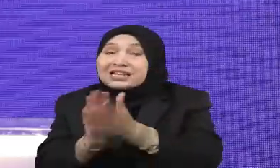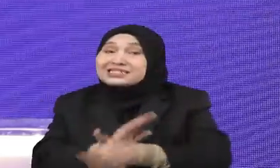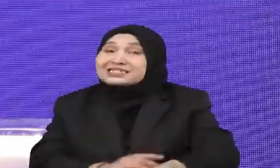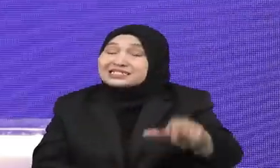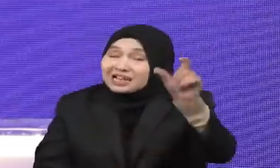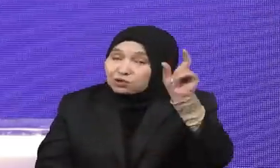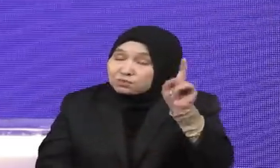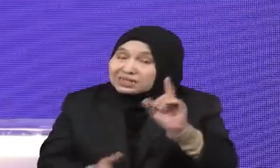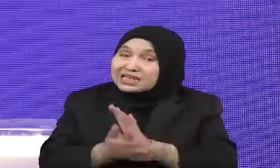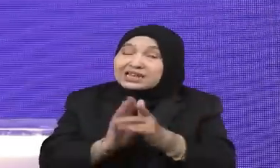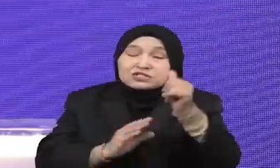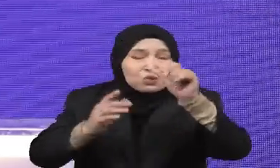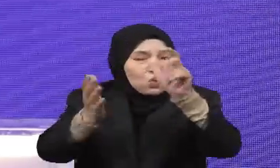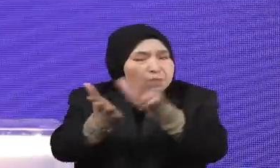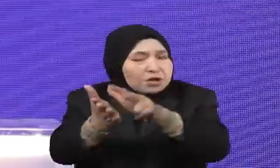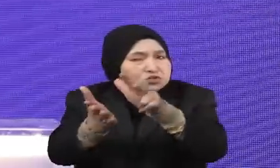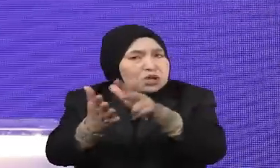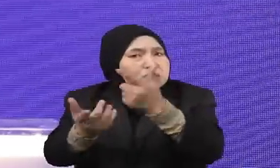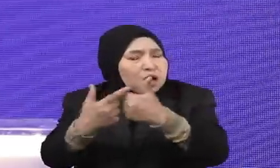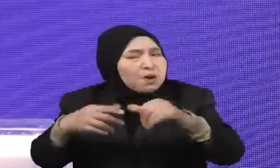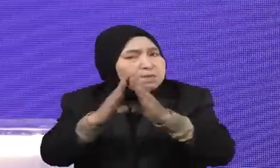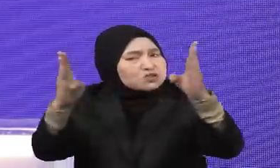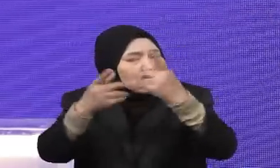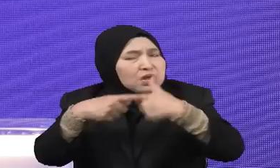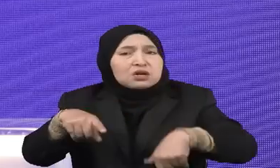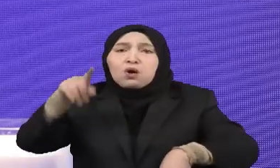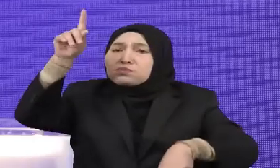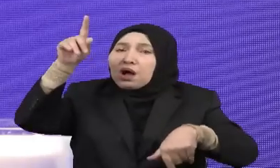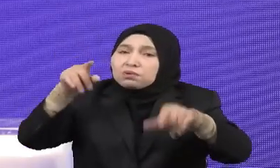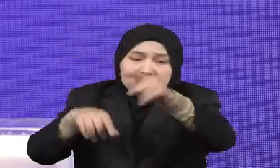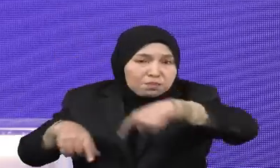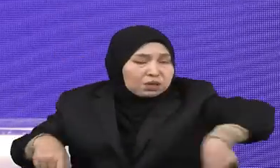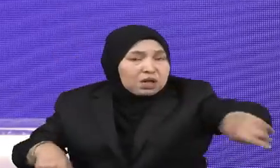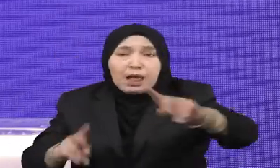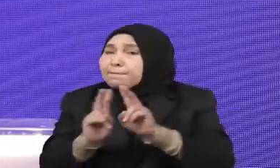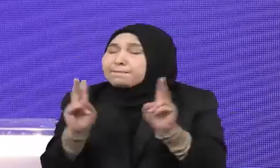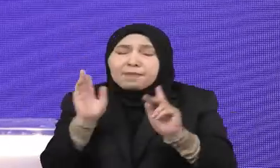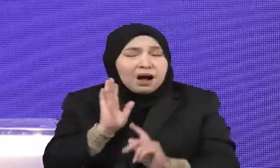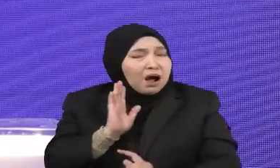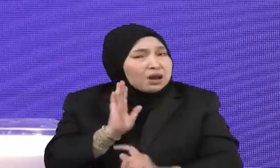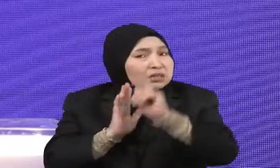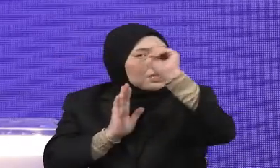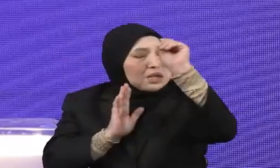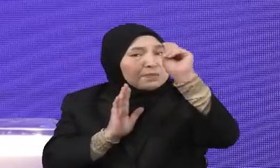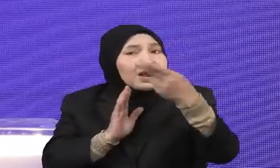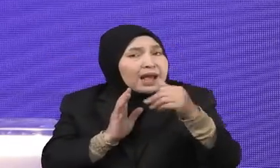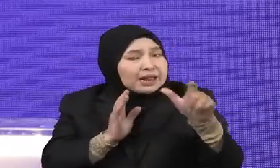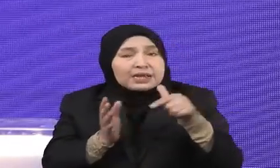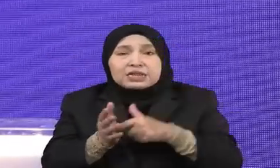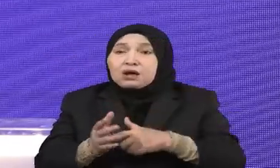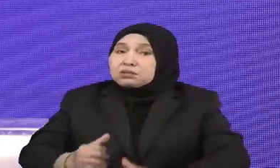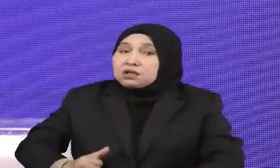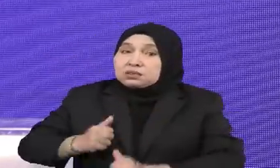satu pengikiraan besar daripada Allah kamu ini adalah yang paling tinggi dalam hal ini kita tahu bahwa